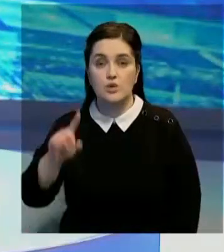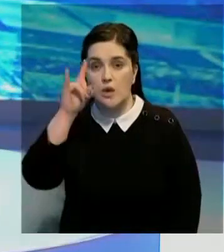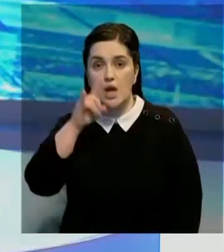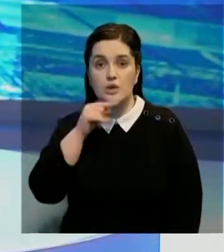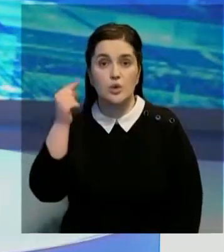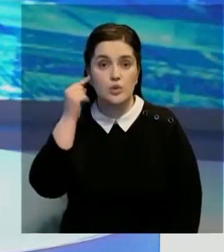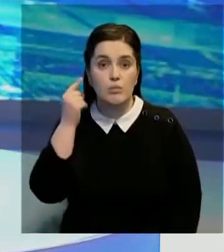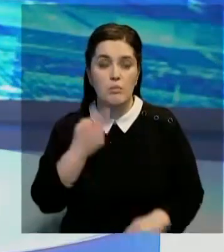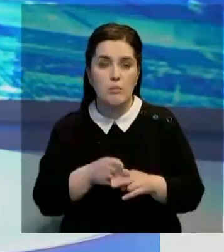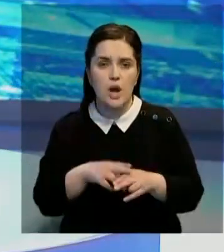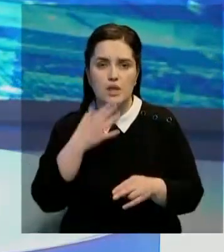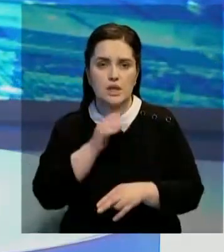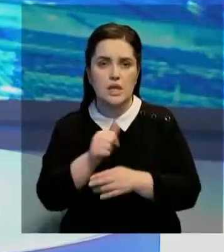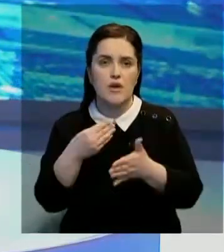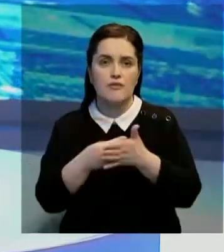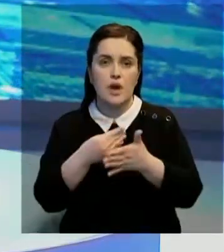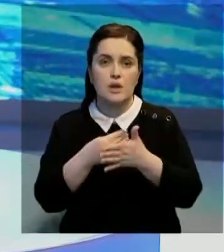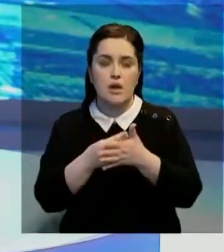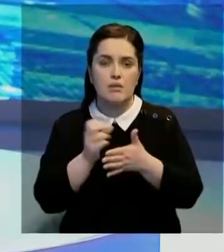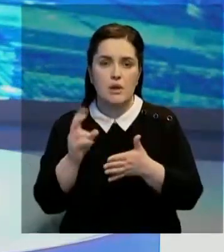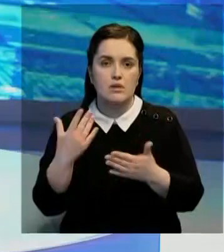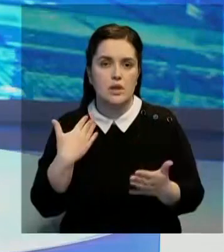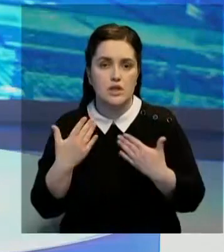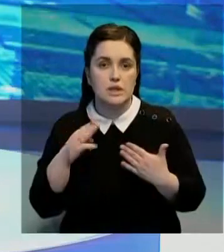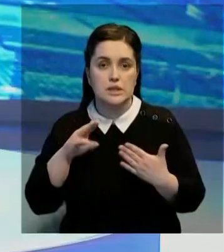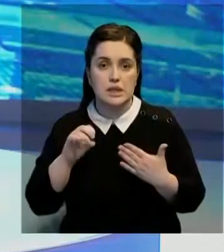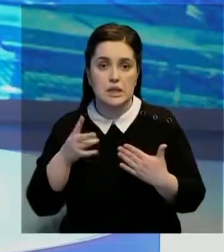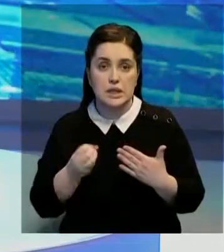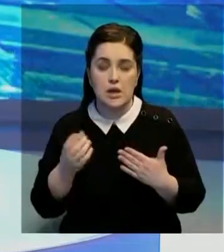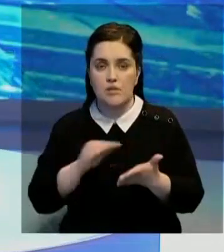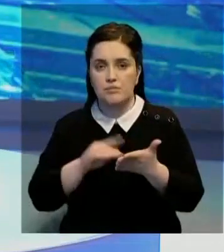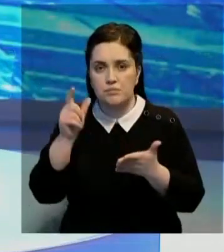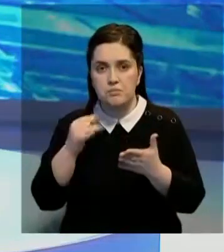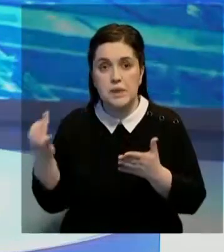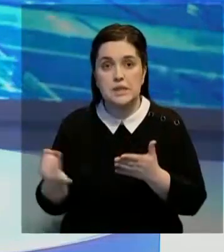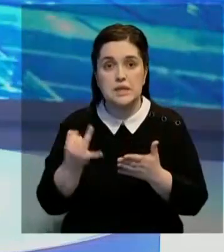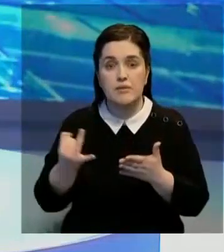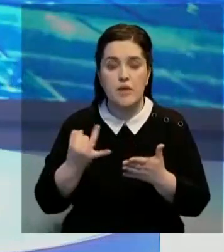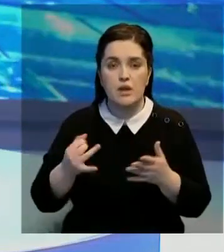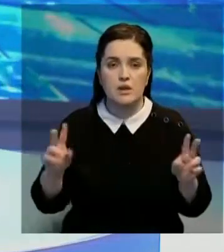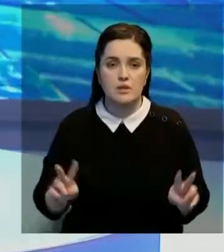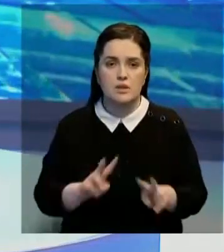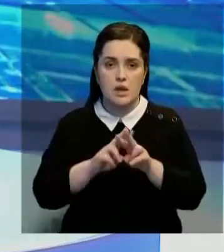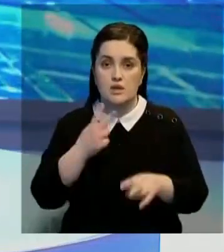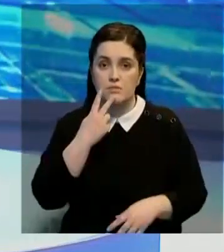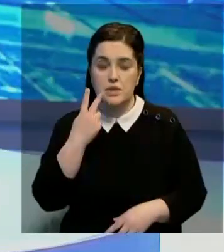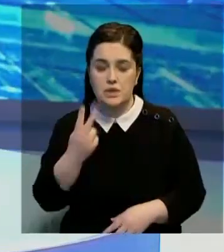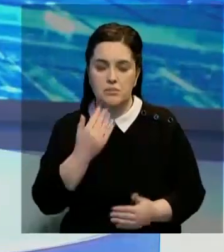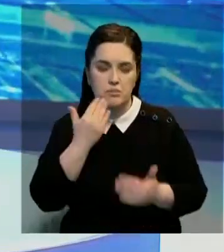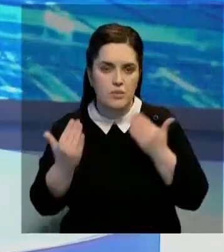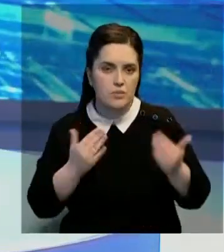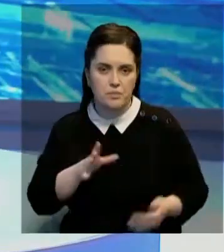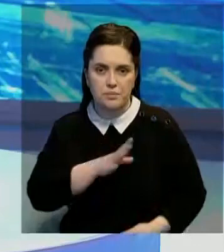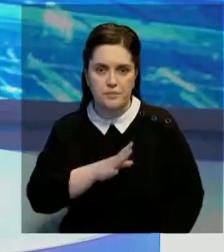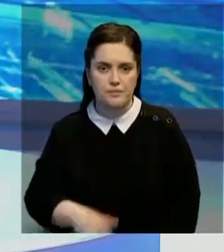Что казахстанцы думают о курсе иностранной валюты и как меняется их отношение к тенге? Мои коллеги поинтересовались у жителей столицы. Смотрите